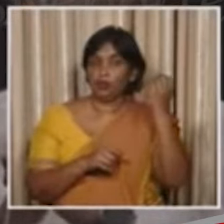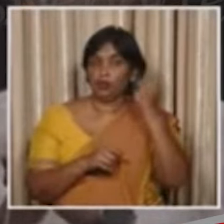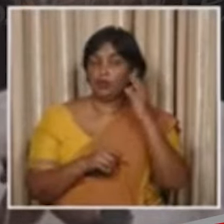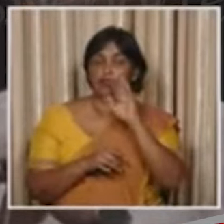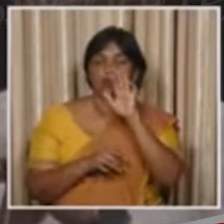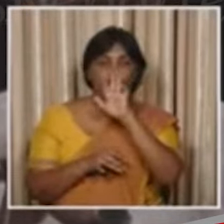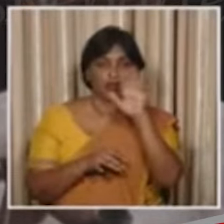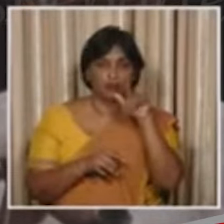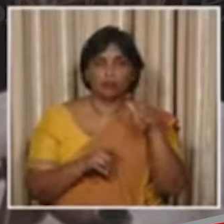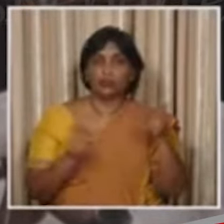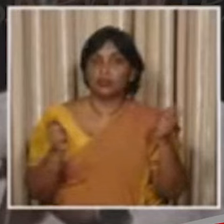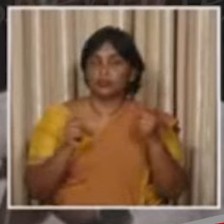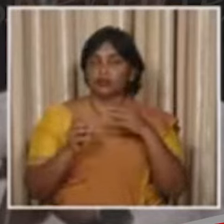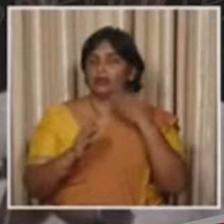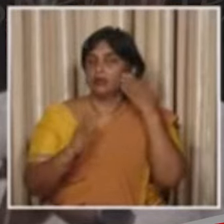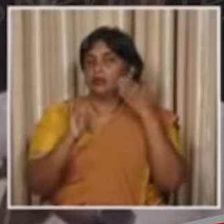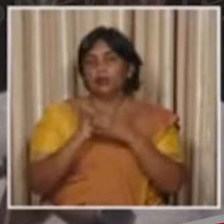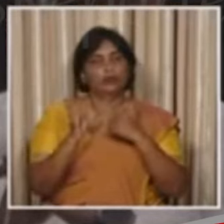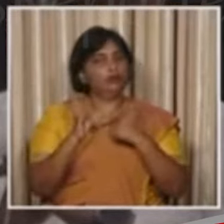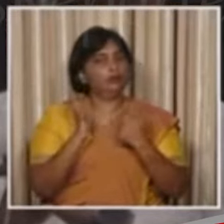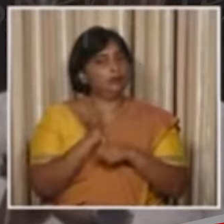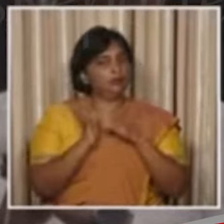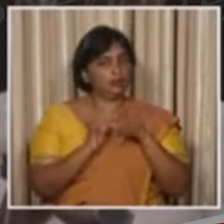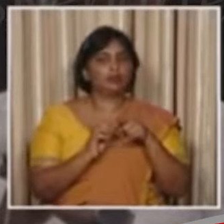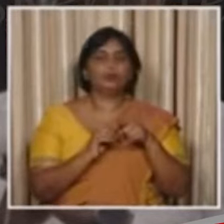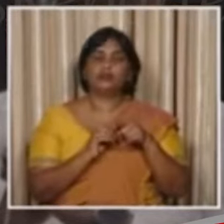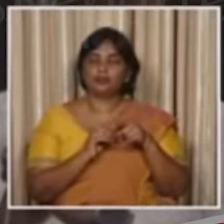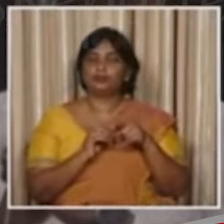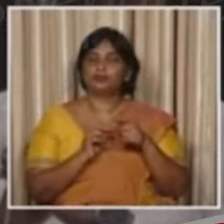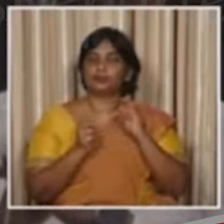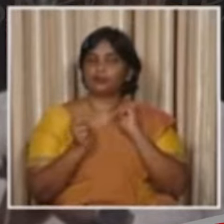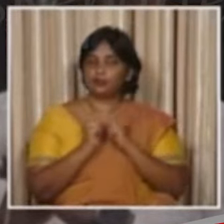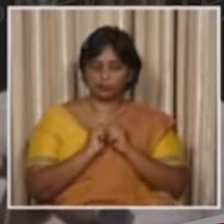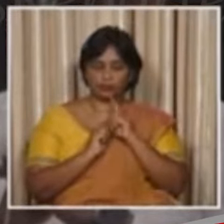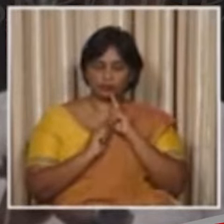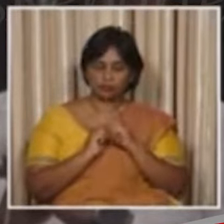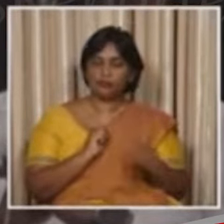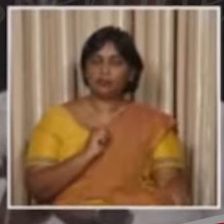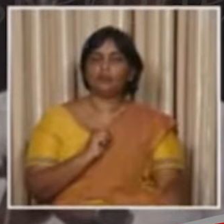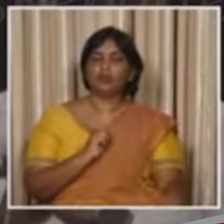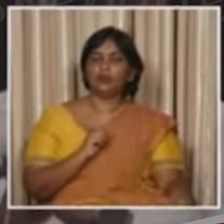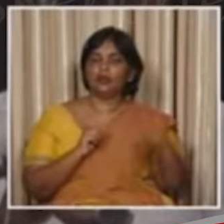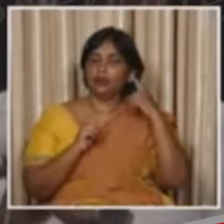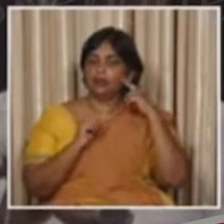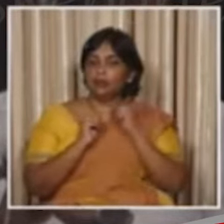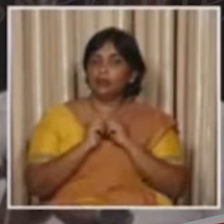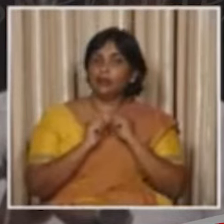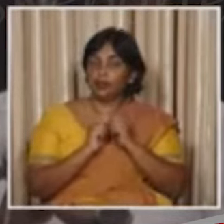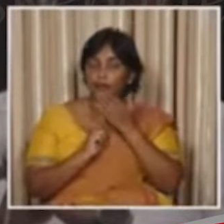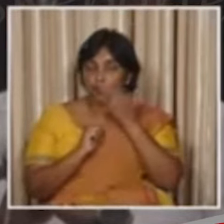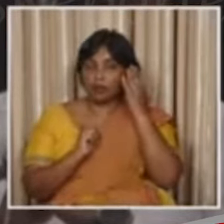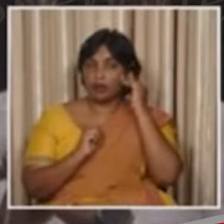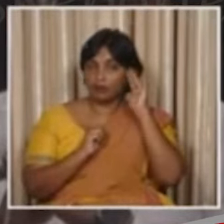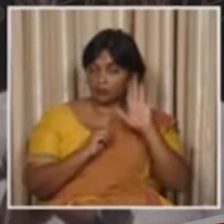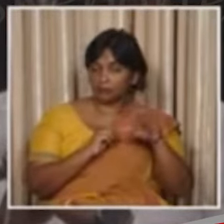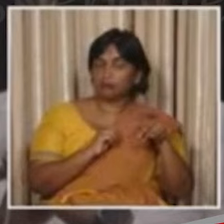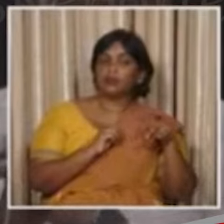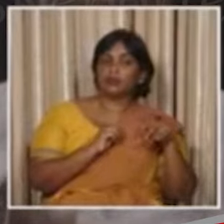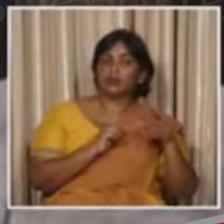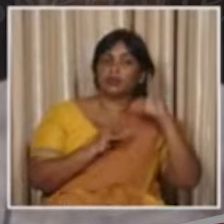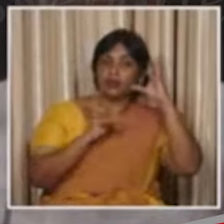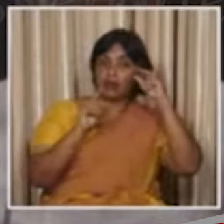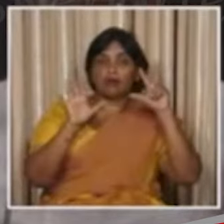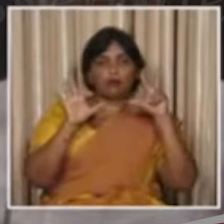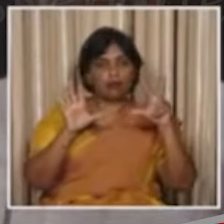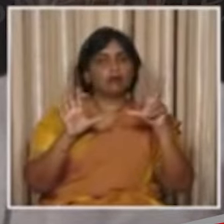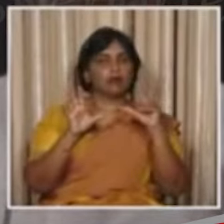දරන සාපුහා කාර්යාල පනත යටතේ තියෙන වෙනස්කම් කරන්නේ. ඒක යටතේ වැඩ කරන්න පුළුවන් කාන්තාවන්ට රාත්‍රී 8